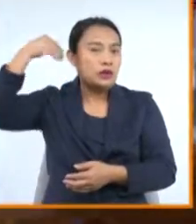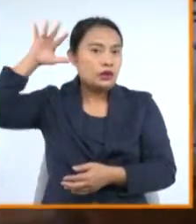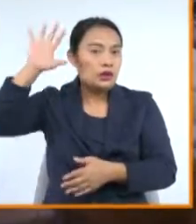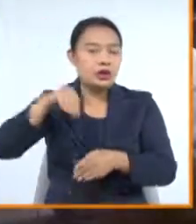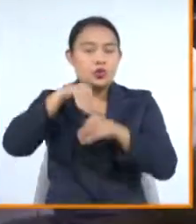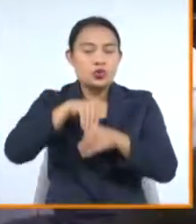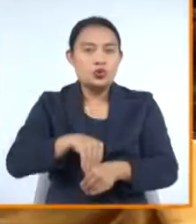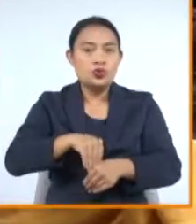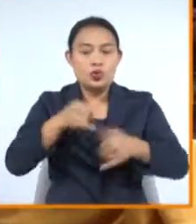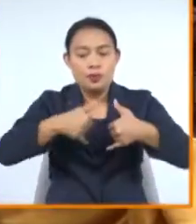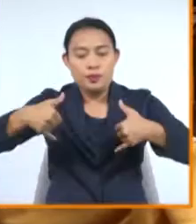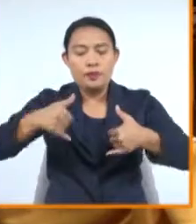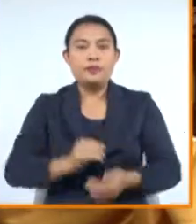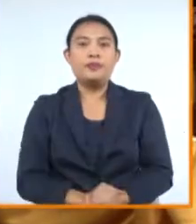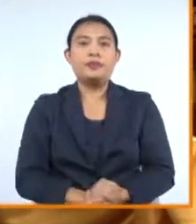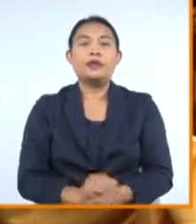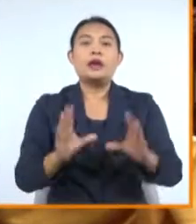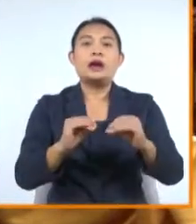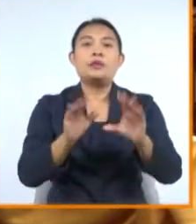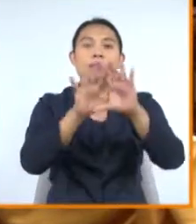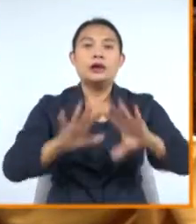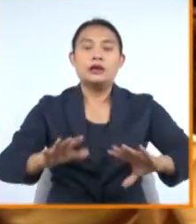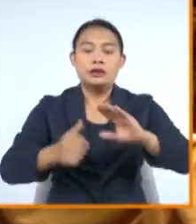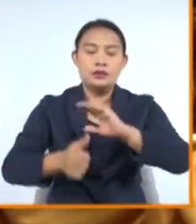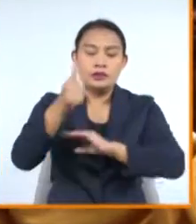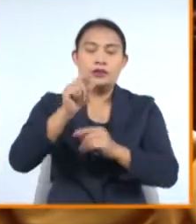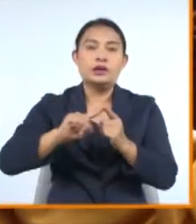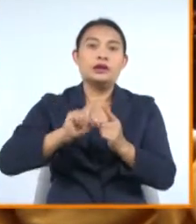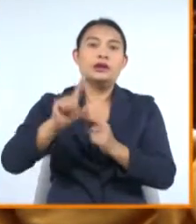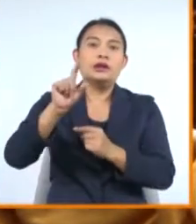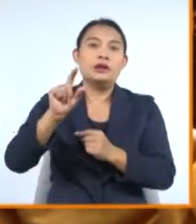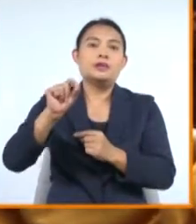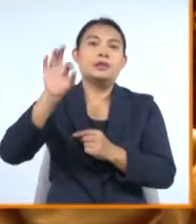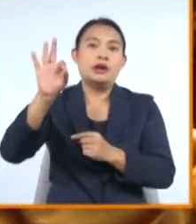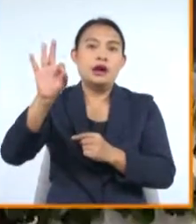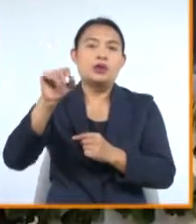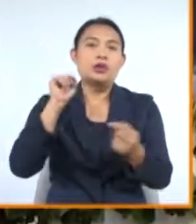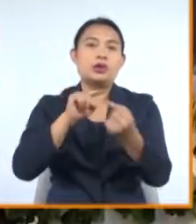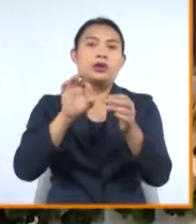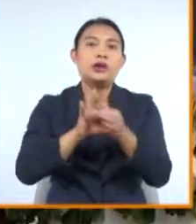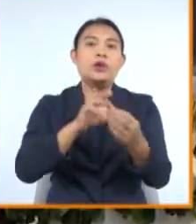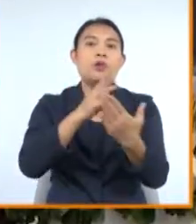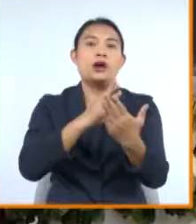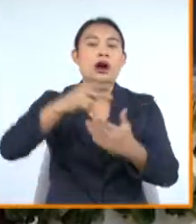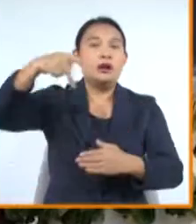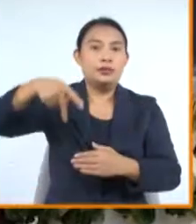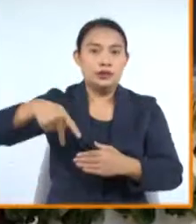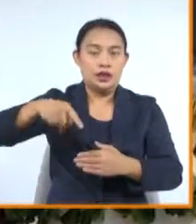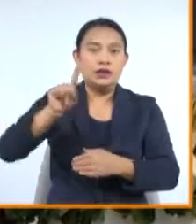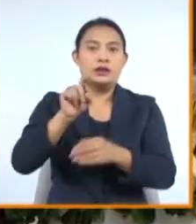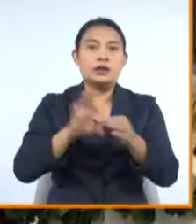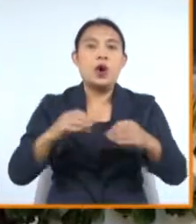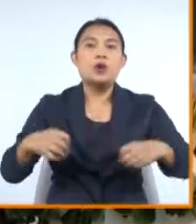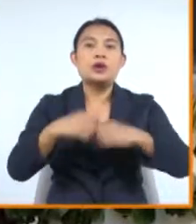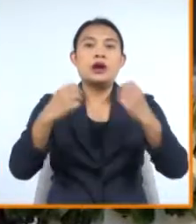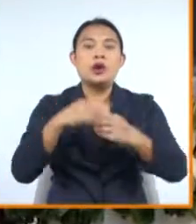งข้างค่ะส่วนเรื่องของการประชุมสุดยอดอาเซียนจีนครั้งที่29นั้นก็ถือว่าเป็นวาระพิเศษเป็นการร่วมเฉลิมฉลองคร